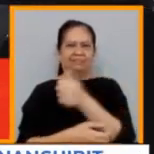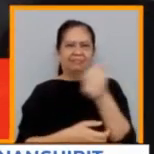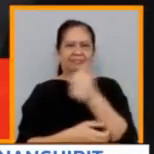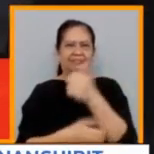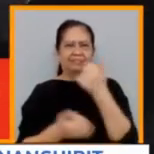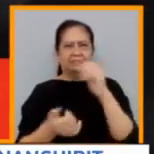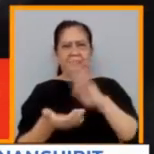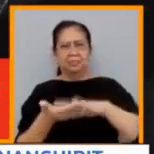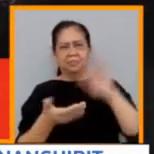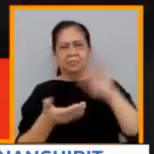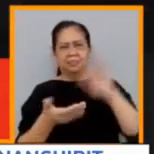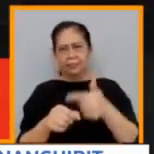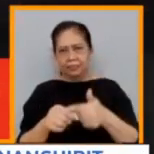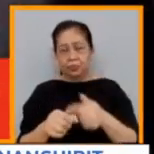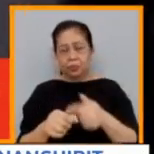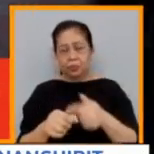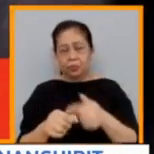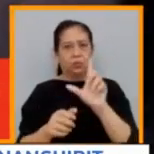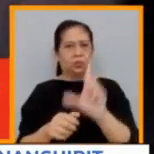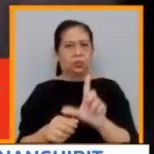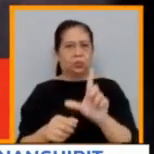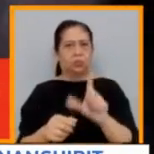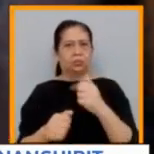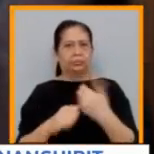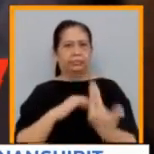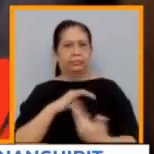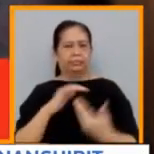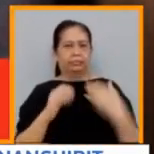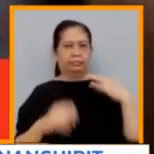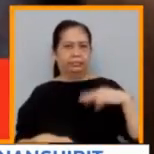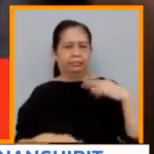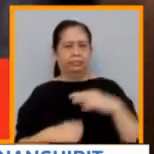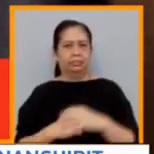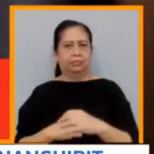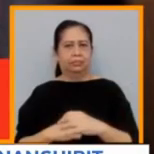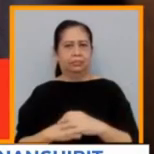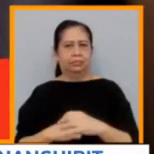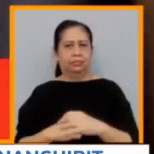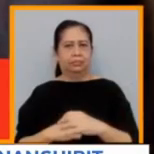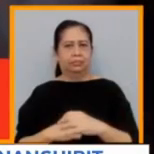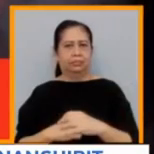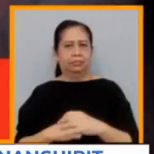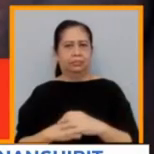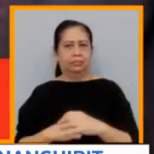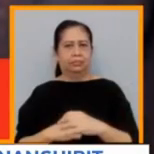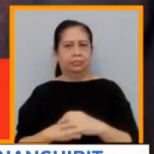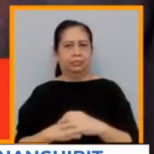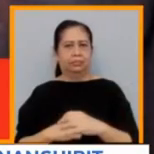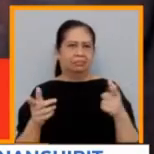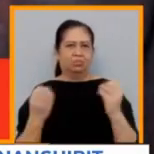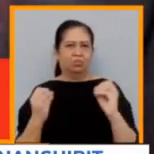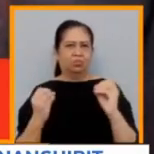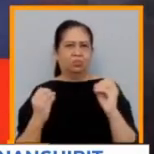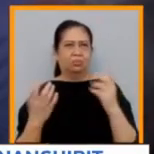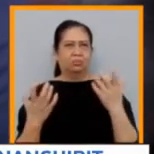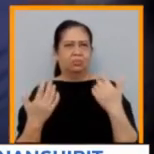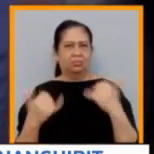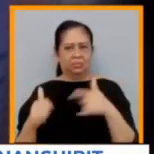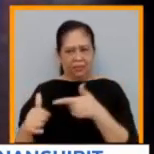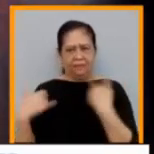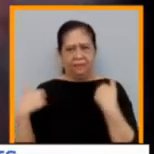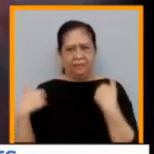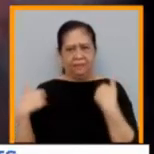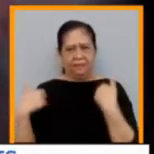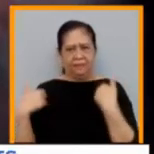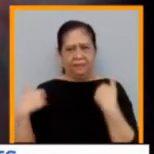krudo, kaya mababa pa rin ang kita. Naisip din, ma'am, kaso wala kang meron pang jeep. Biyahe pa.